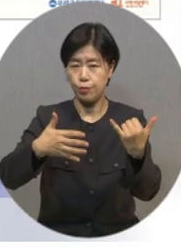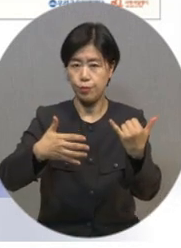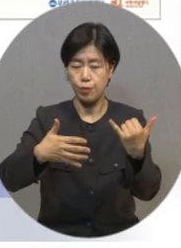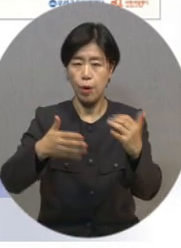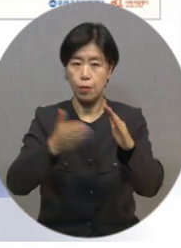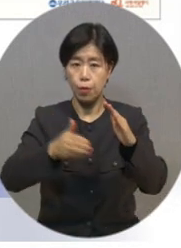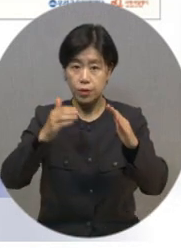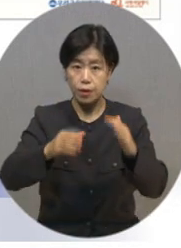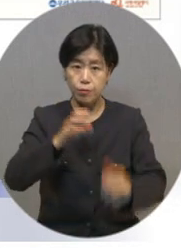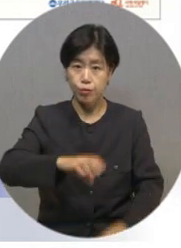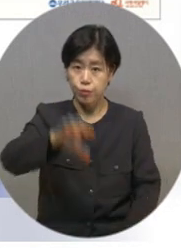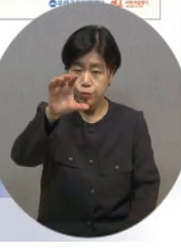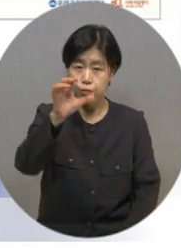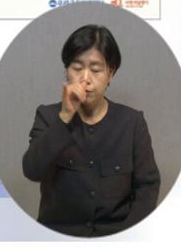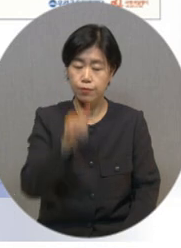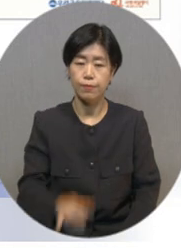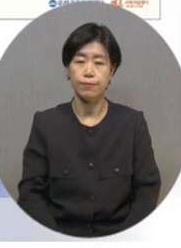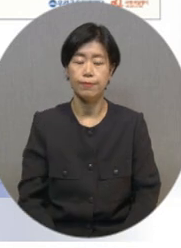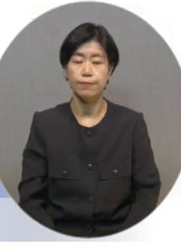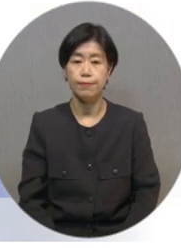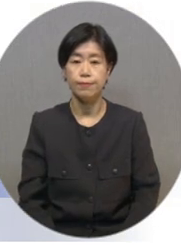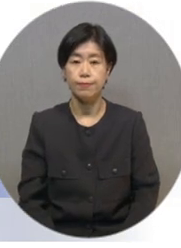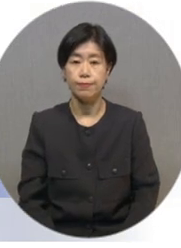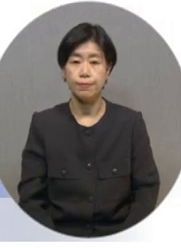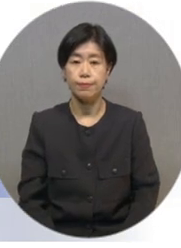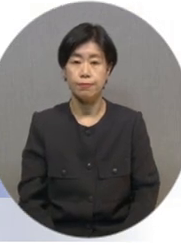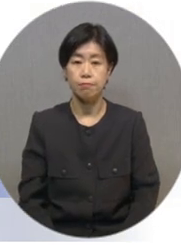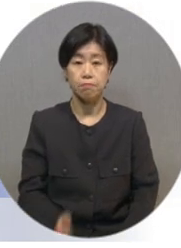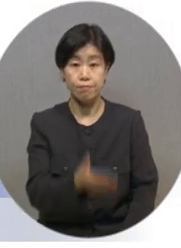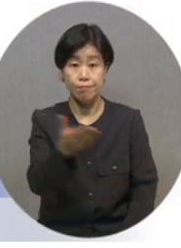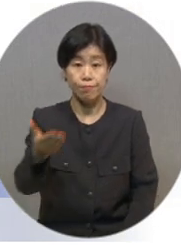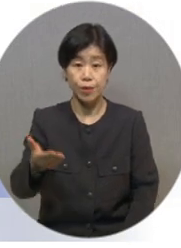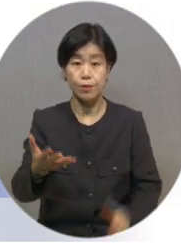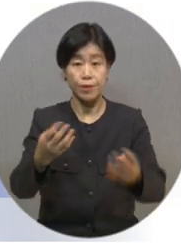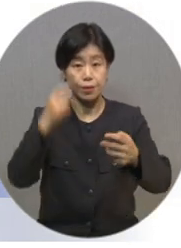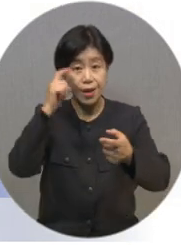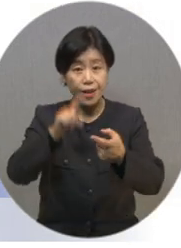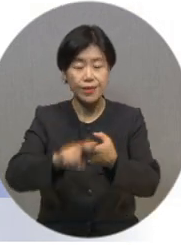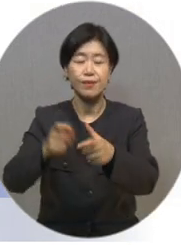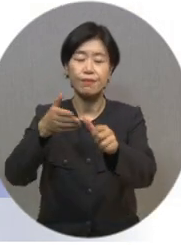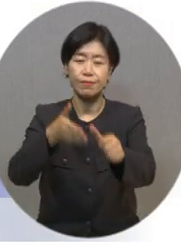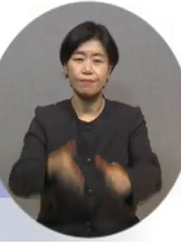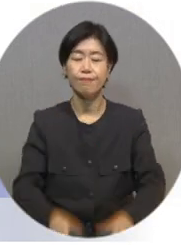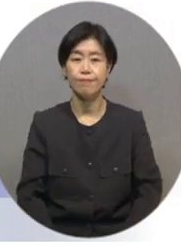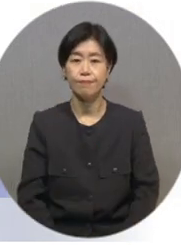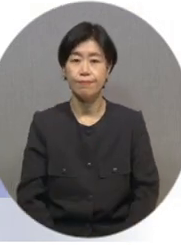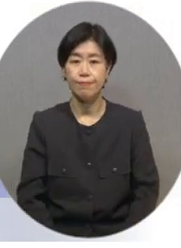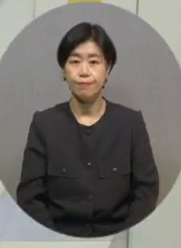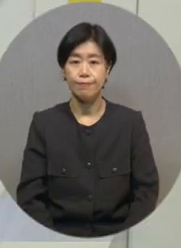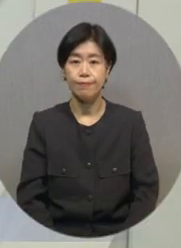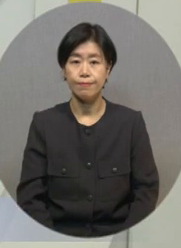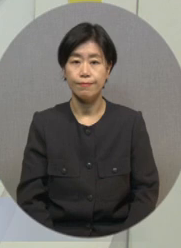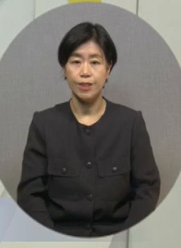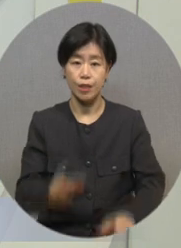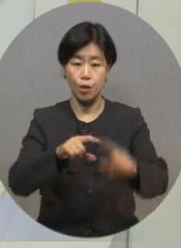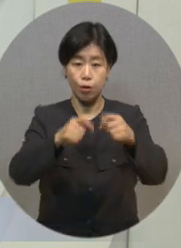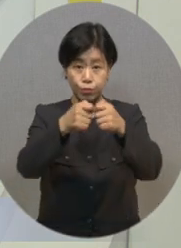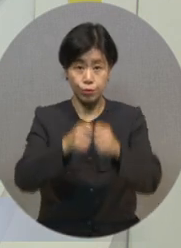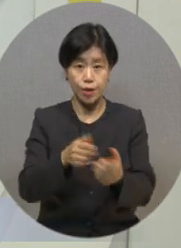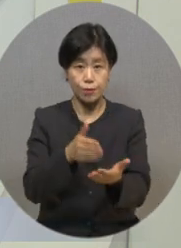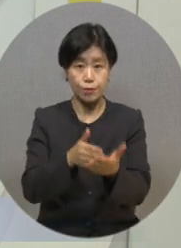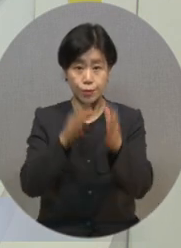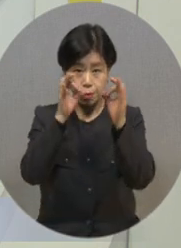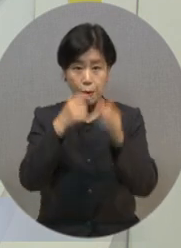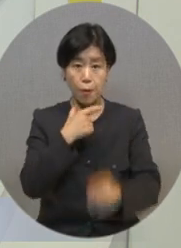온라인으로 생중계될 정이라고 하네요 시청자 여러분도 많은 관심 부탁드립니다 더 자세한 뉴스는